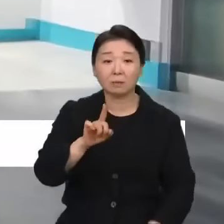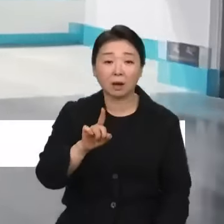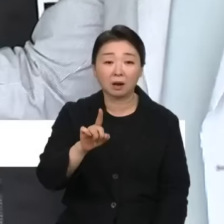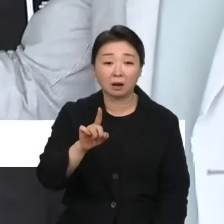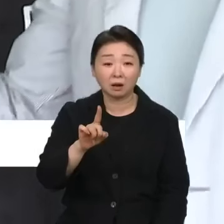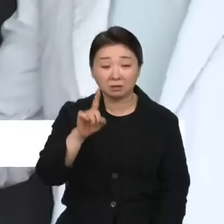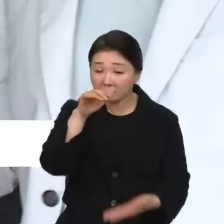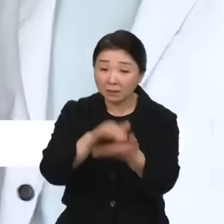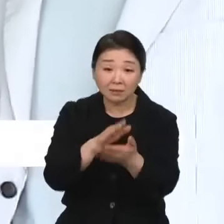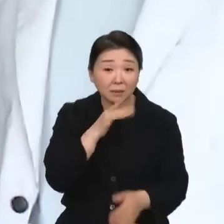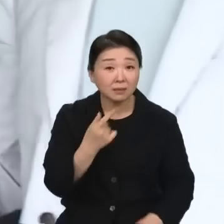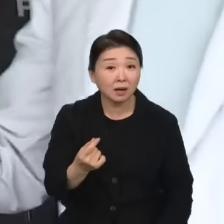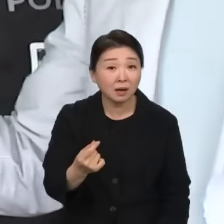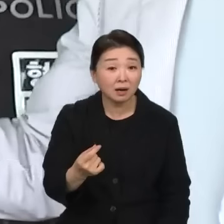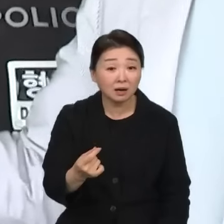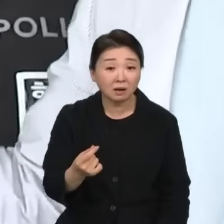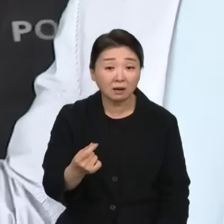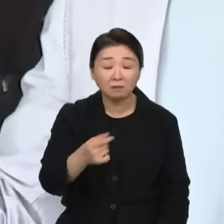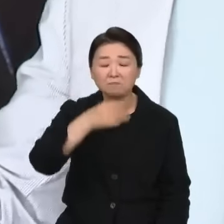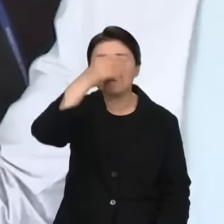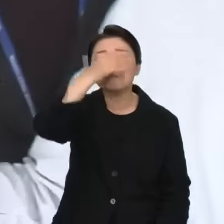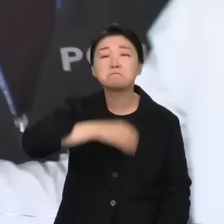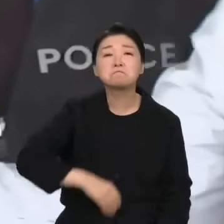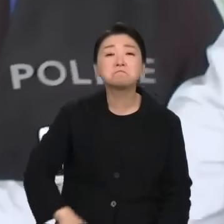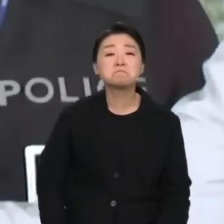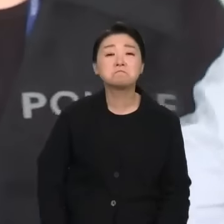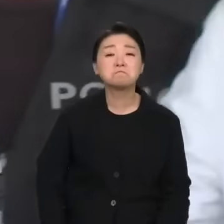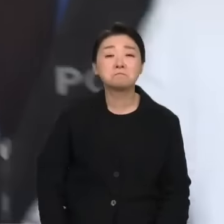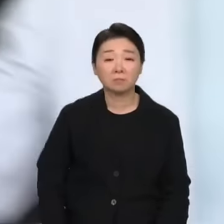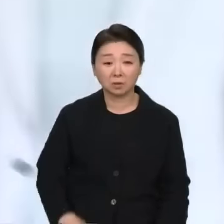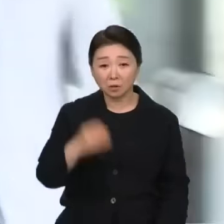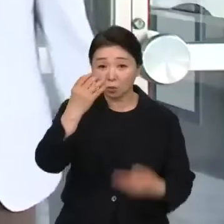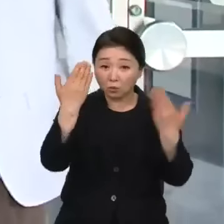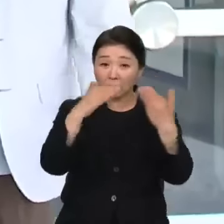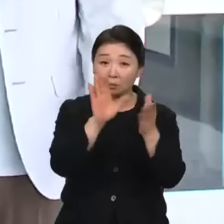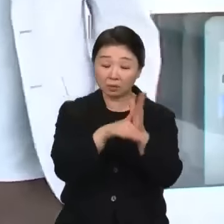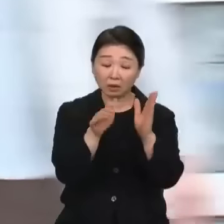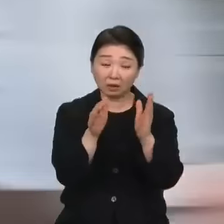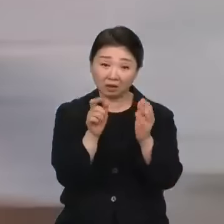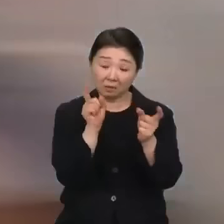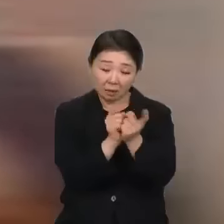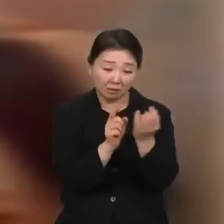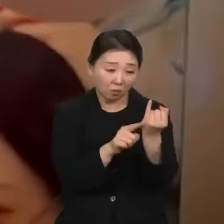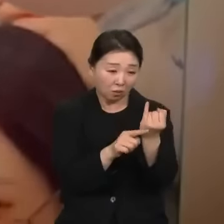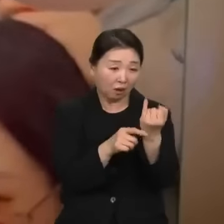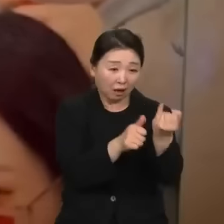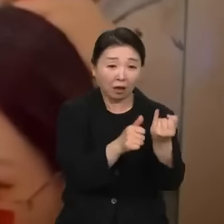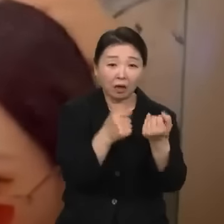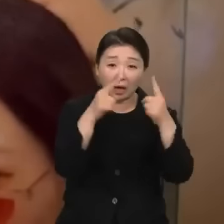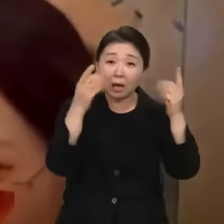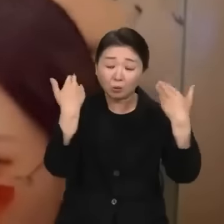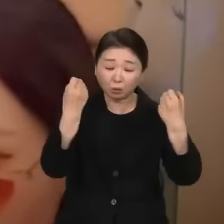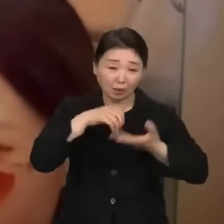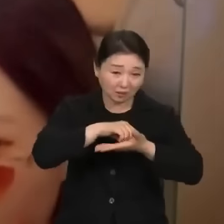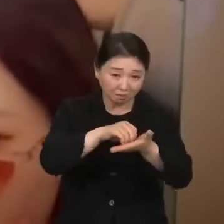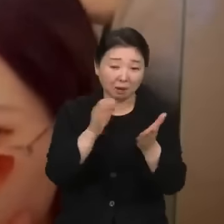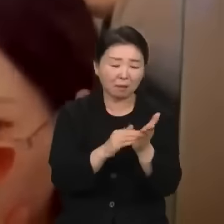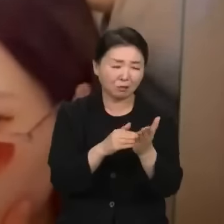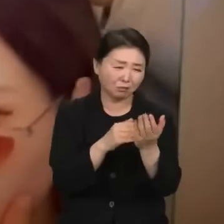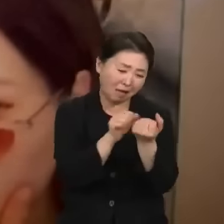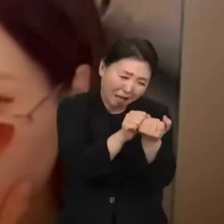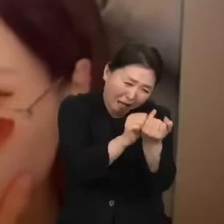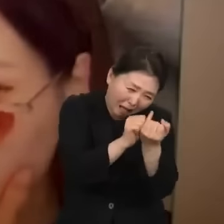있습니까? 표정 변화 없는 김 씨. 고등학교 시절 만난 효정 씨를 따라 같은 대학 학과에 진학할 정도로